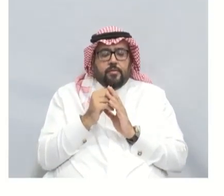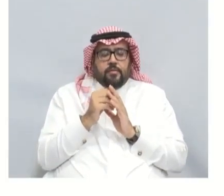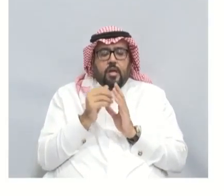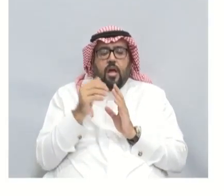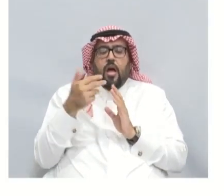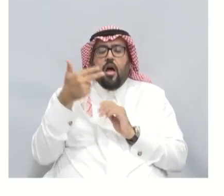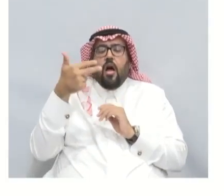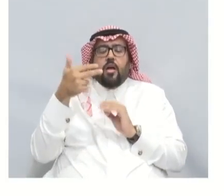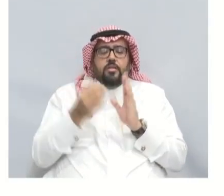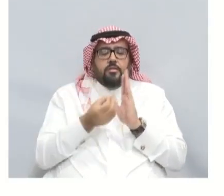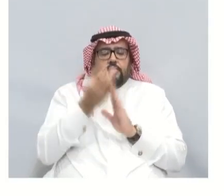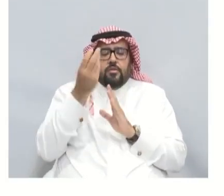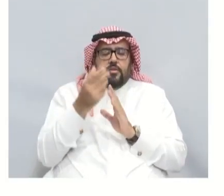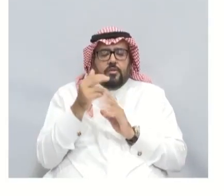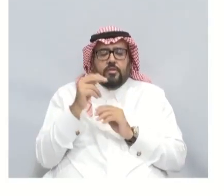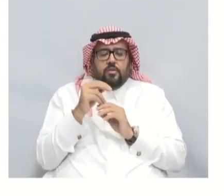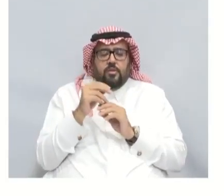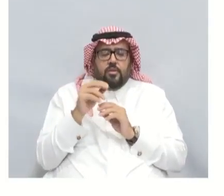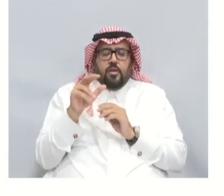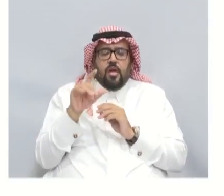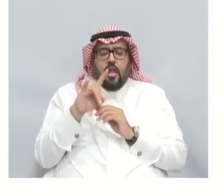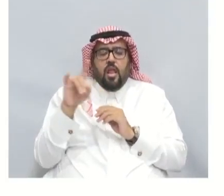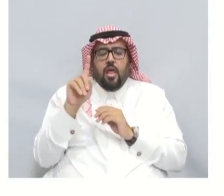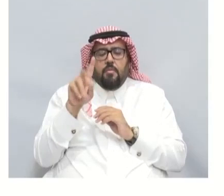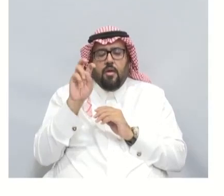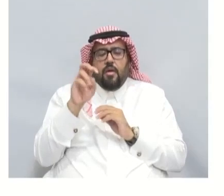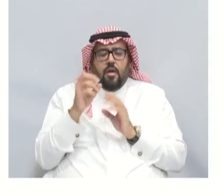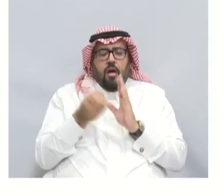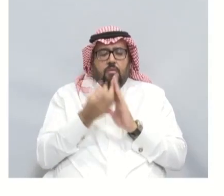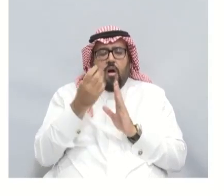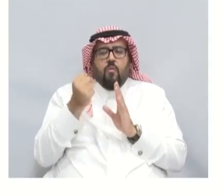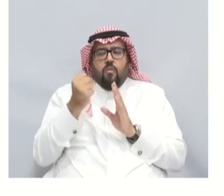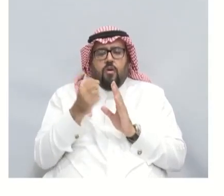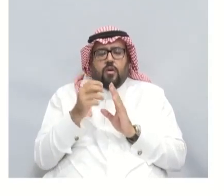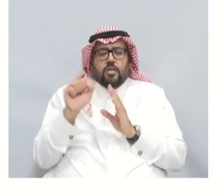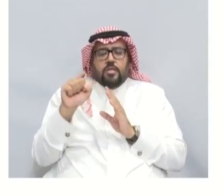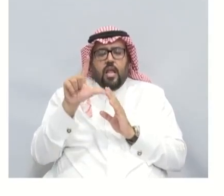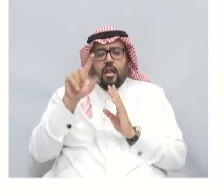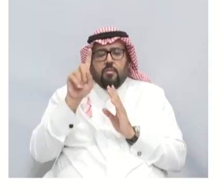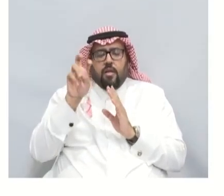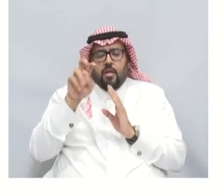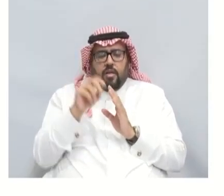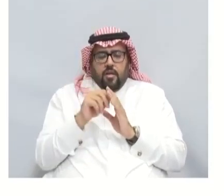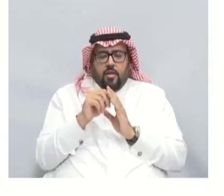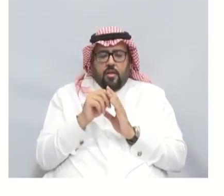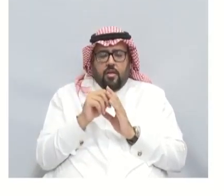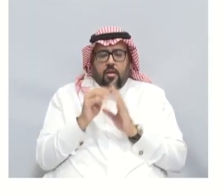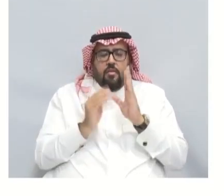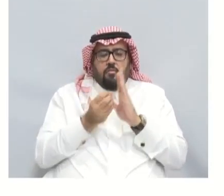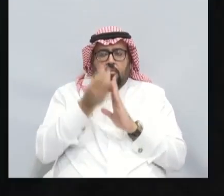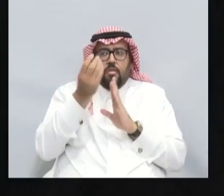يخرج غازات، ويخرج أيضا لابة، ويخرج أيضا مقذوفات صلبة. هذه المقذوفات الصلبة